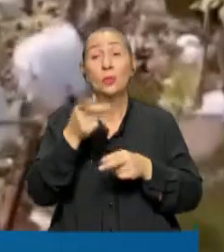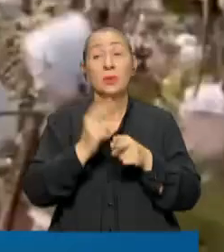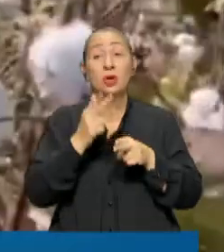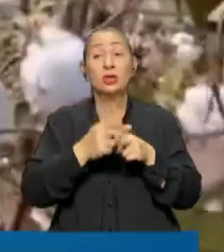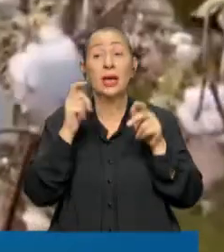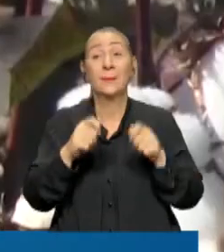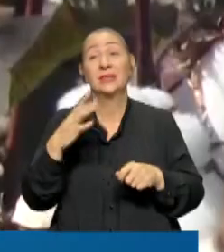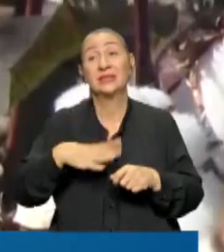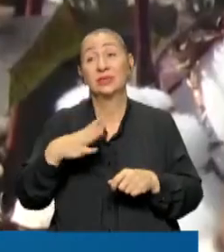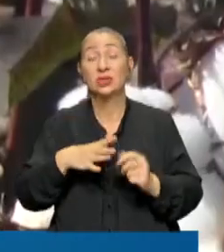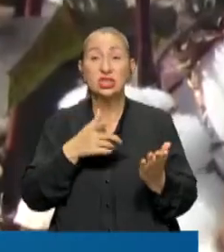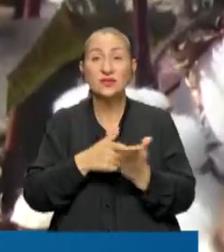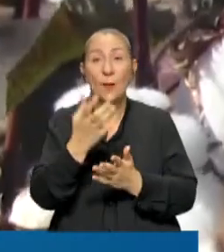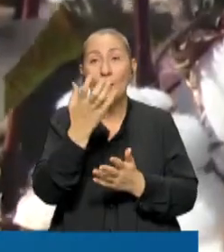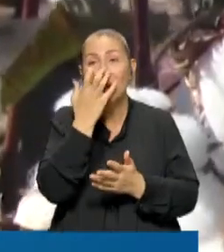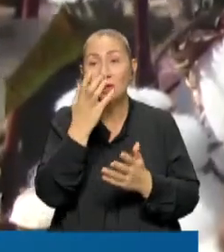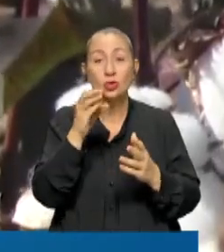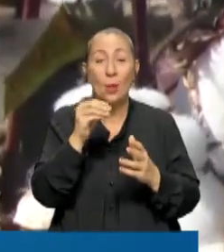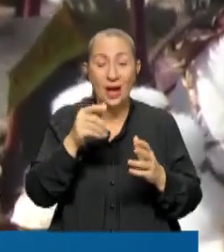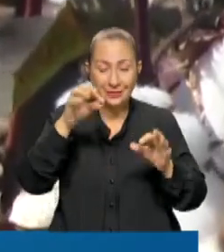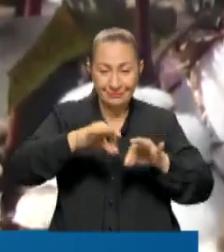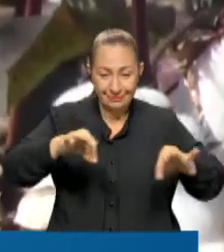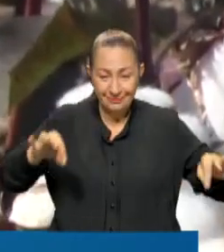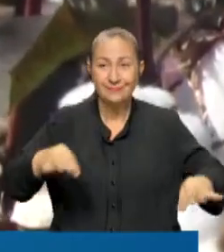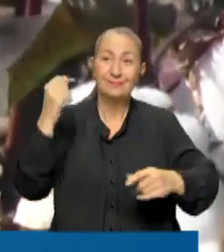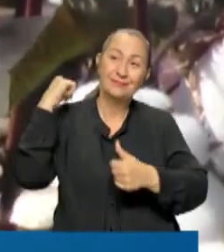önce yapmasını istiyoruz. Çiftçinin beklentisi toprağını